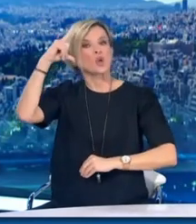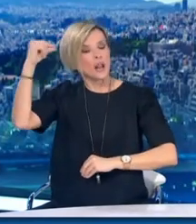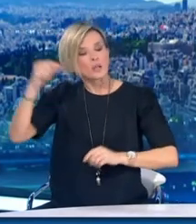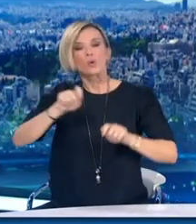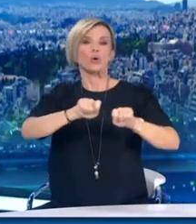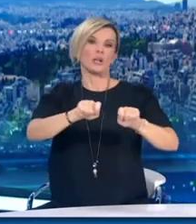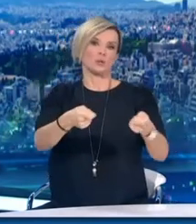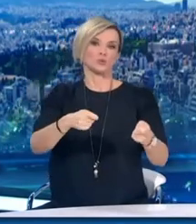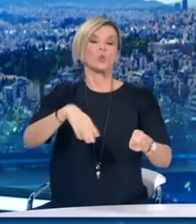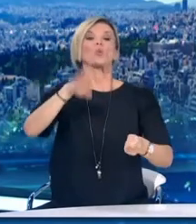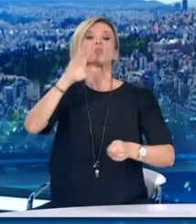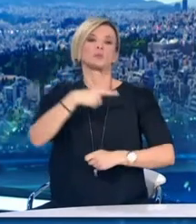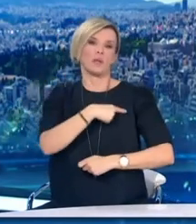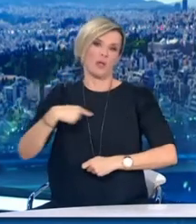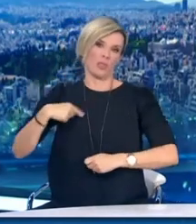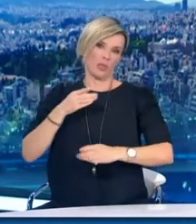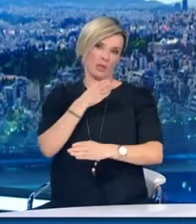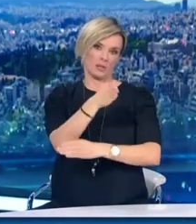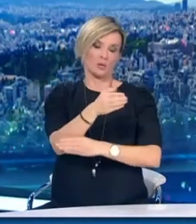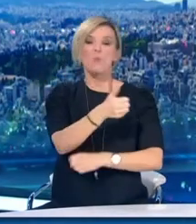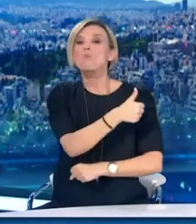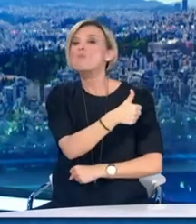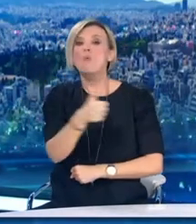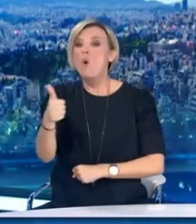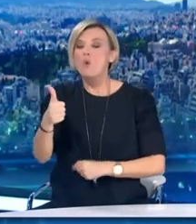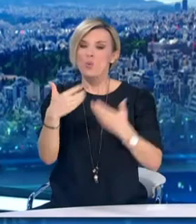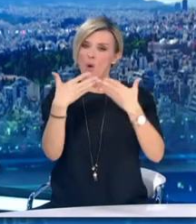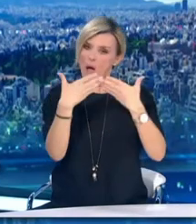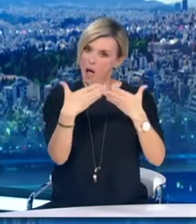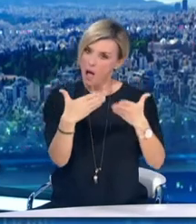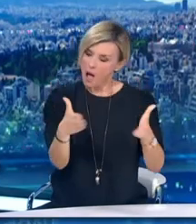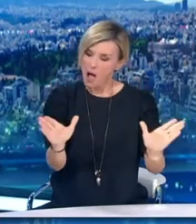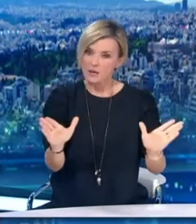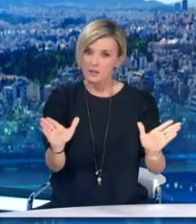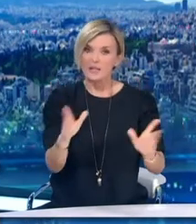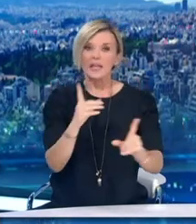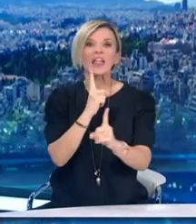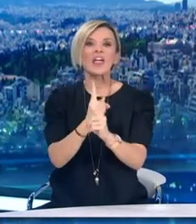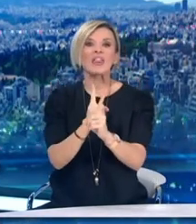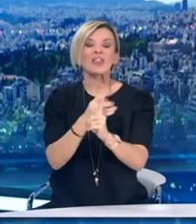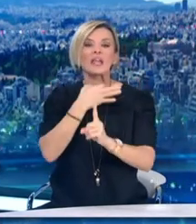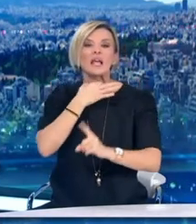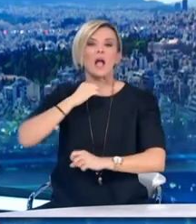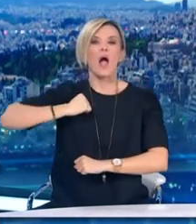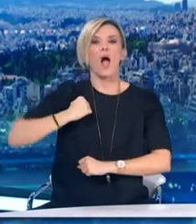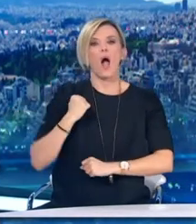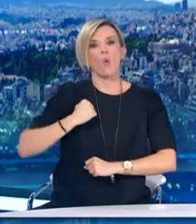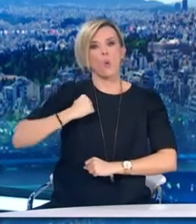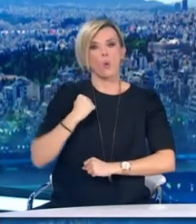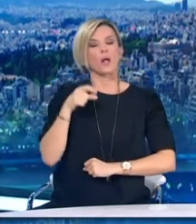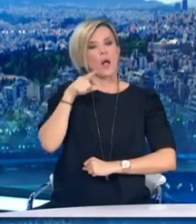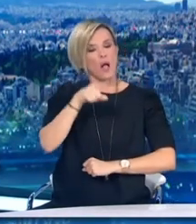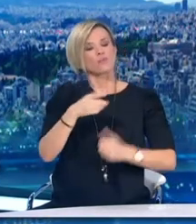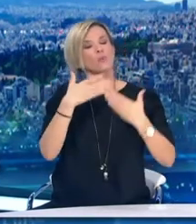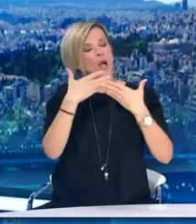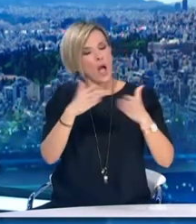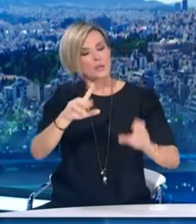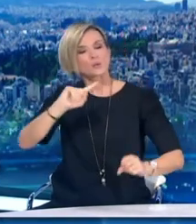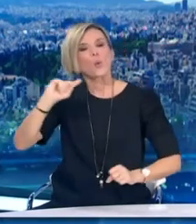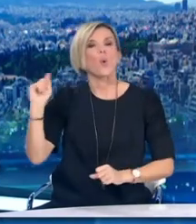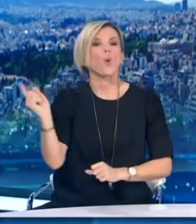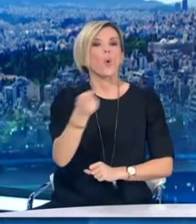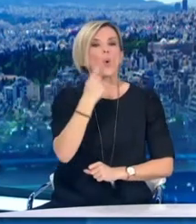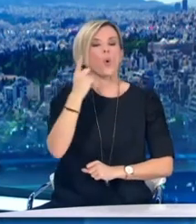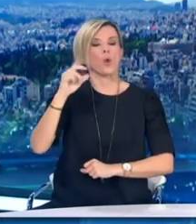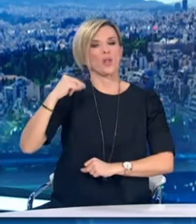2 εβδομάδες. Ανοιχτές θα παραμείνουν οι σχολικές μονάδες ειδικής αγωγής και εκπαίδευσης όλων των βαθμίδων